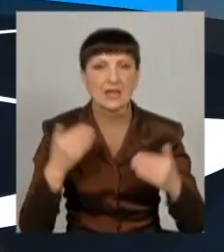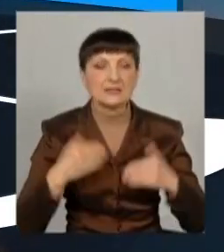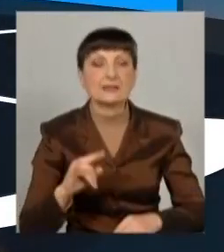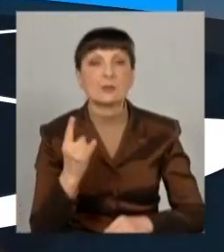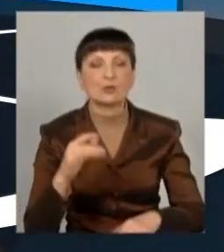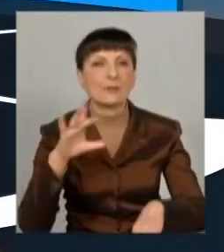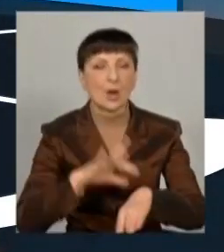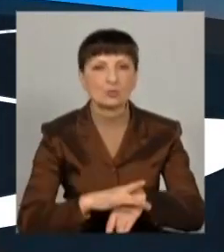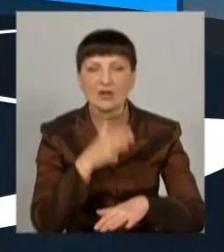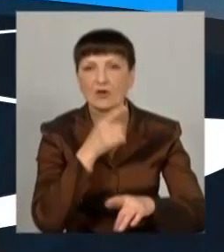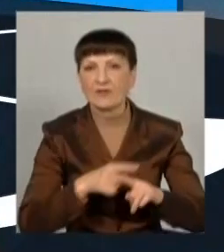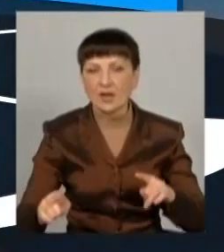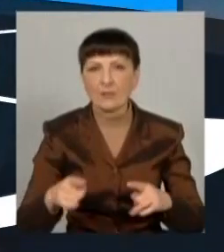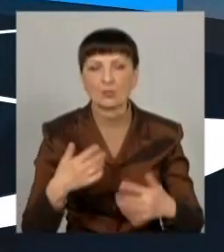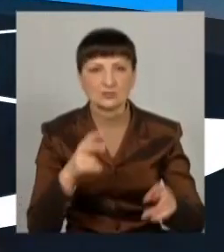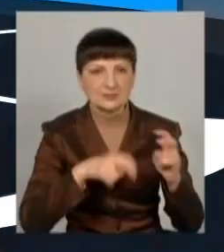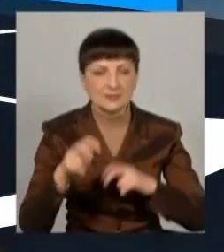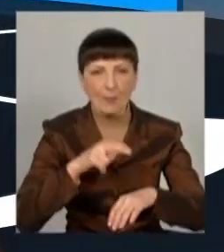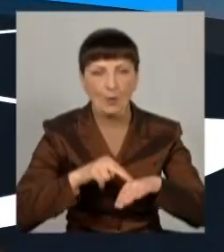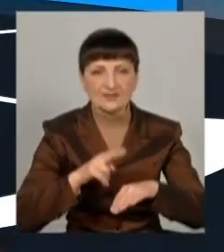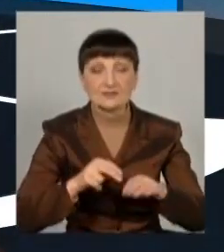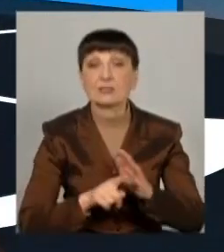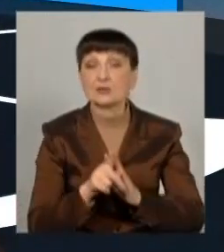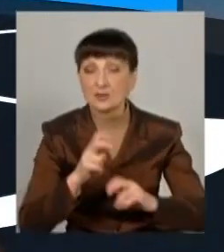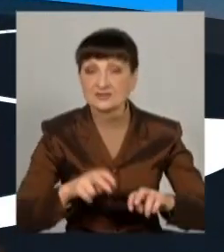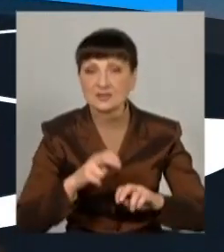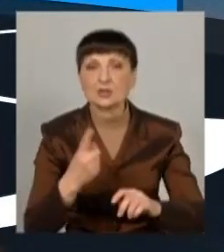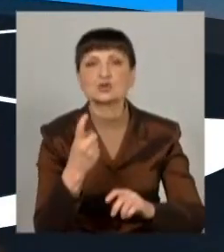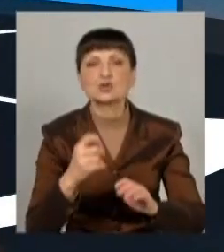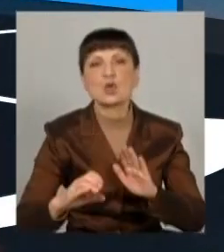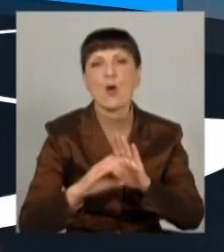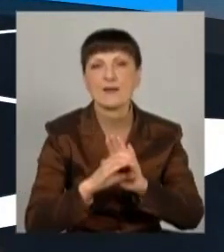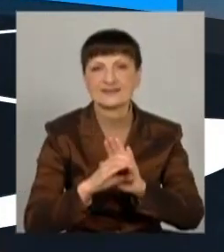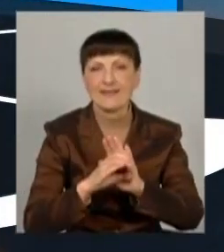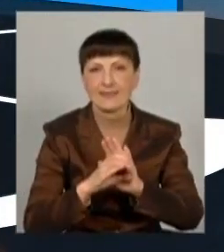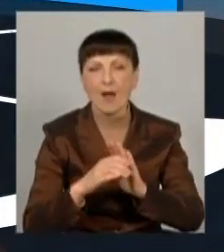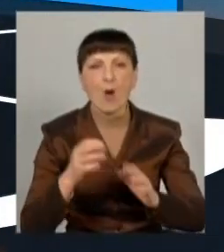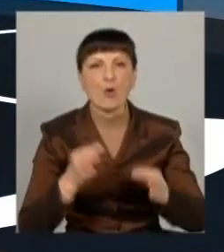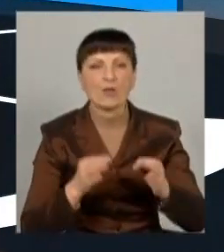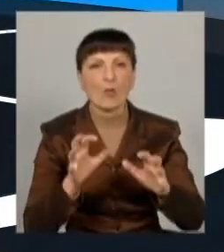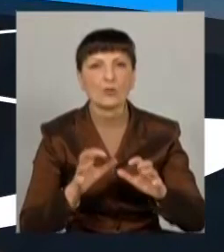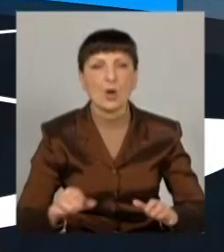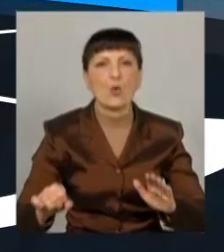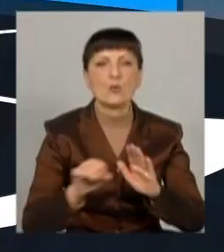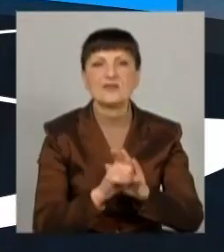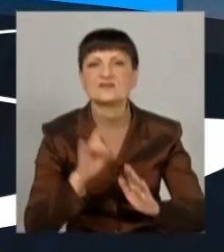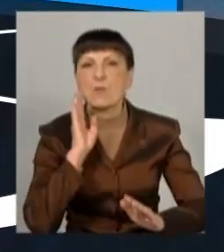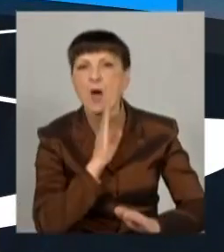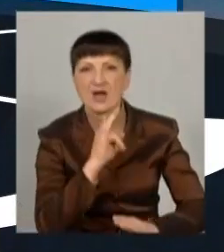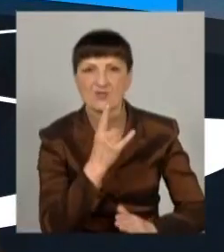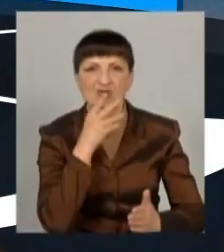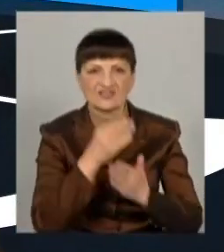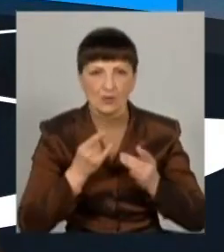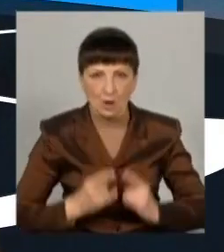ребенка обнаружили во время чистки труб. Полицейские начали расследование по 100-й статье Уголовного кодекса «Убийство матерью новорожденного